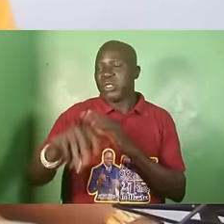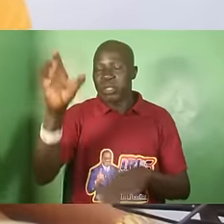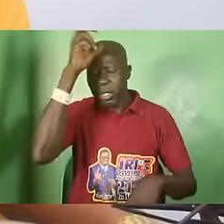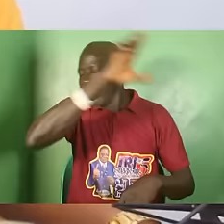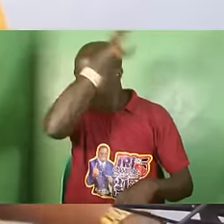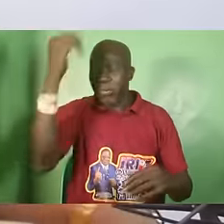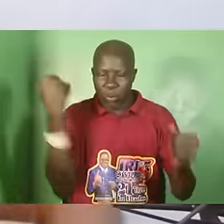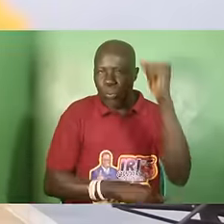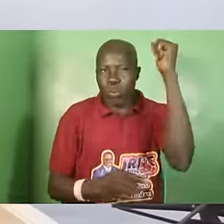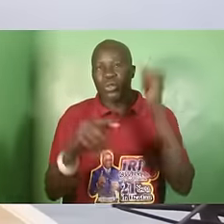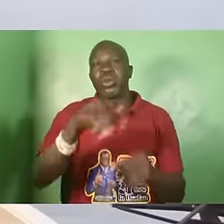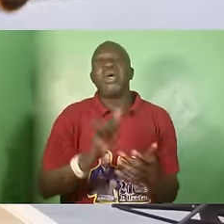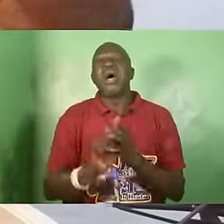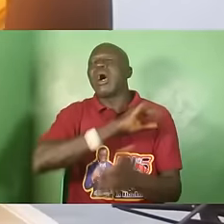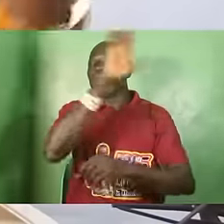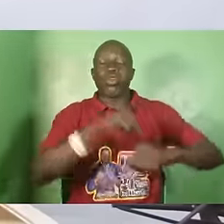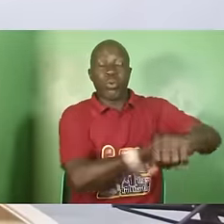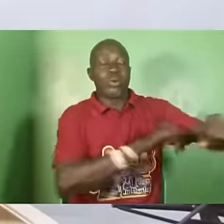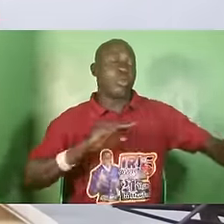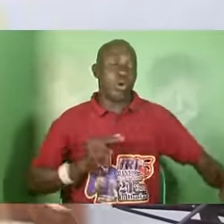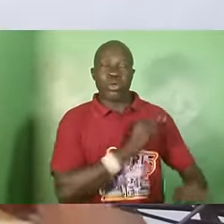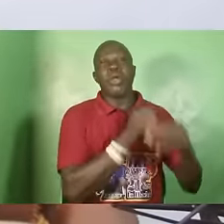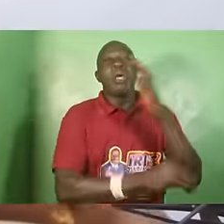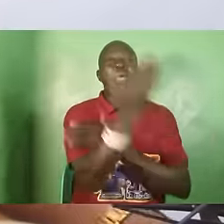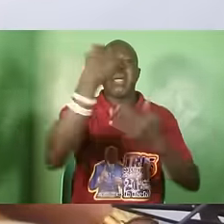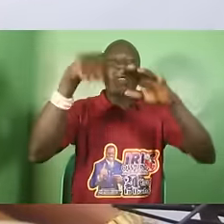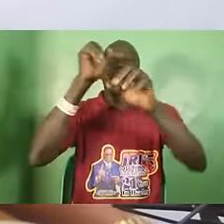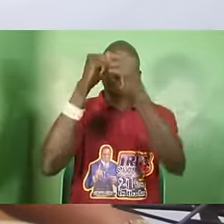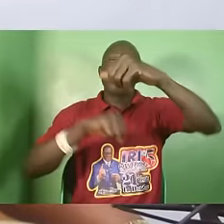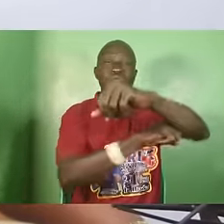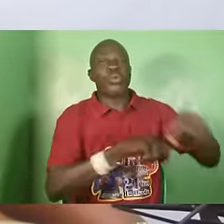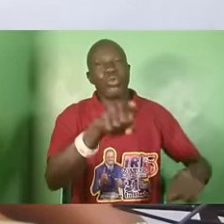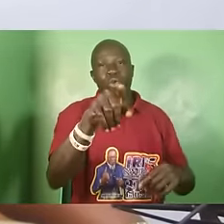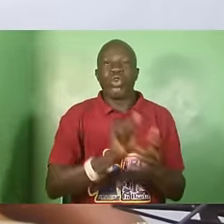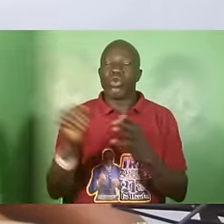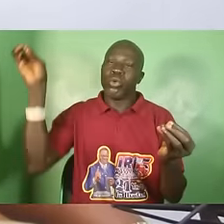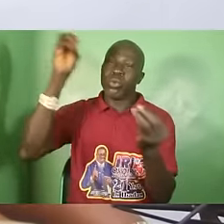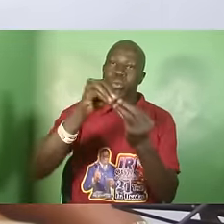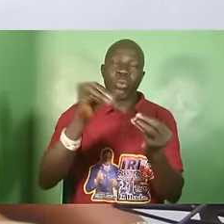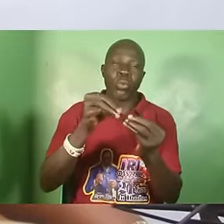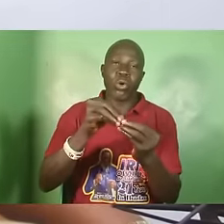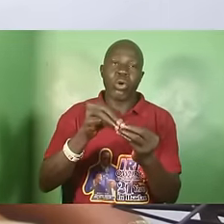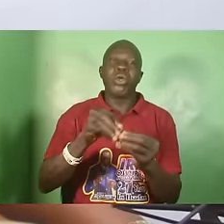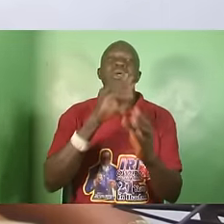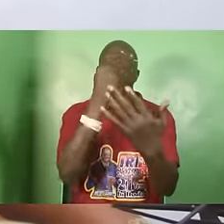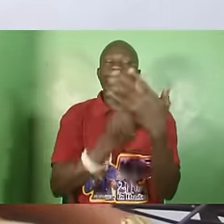fi je wa ni. Amen. Be se support wa yi. Ora ma support. Amen.